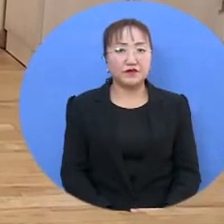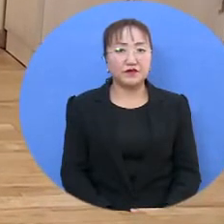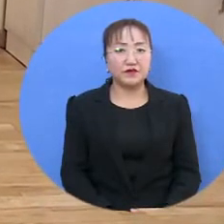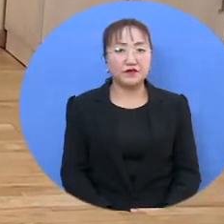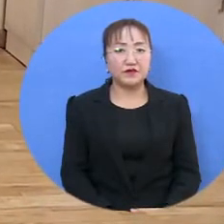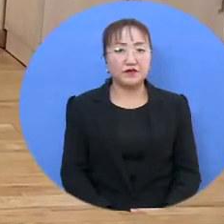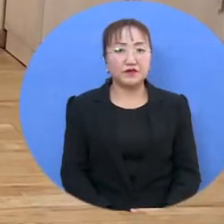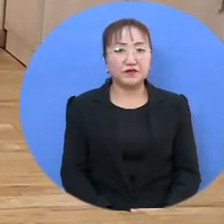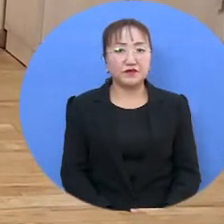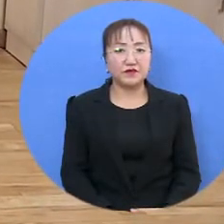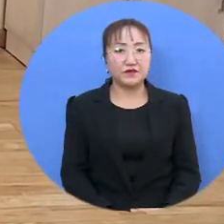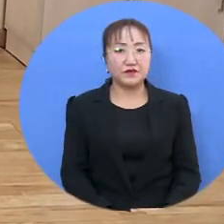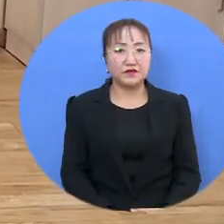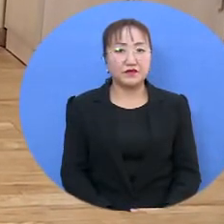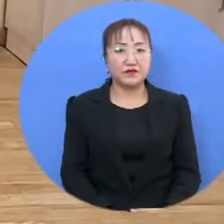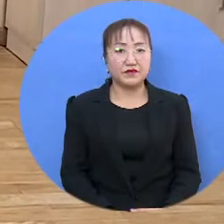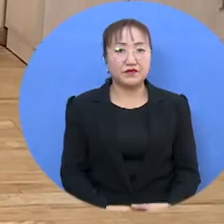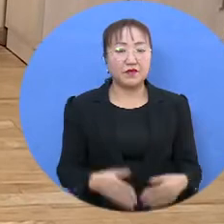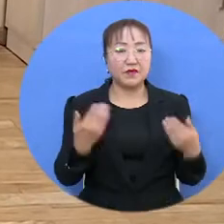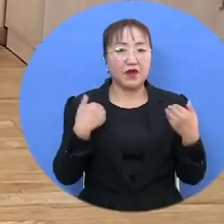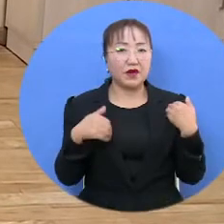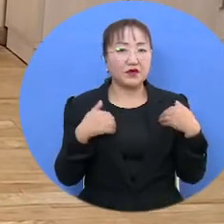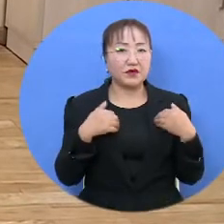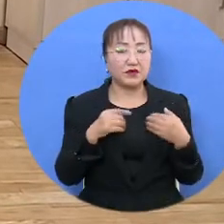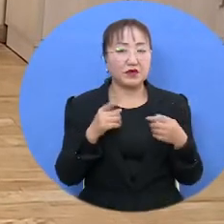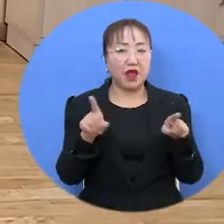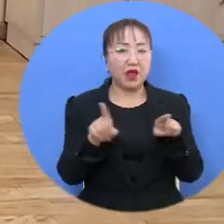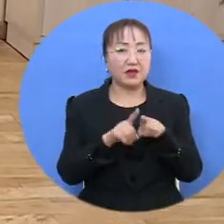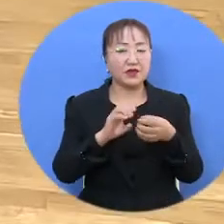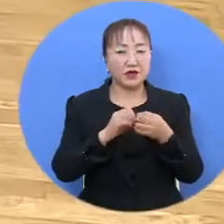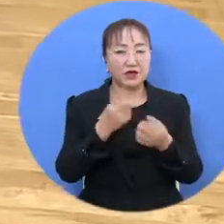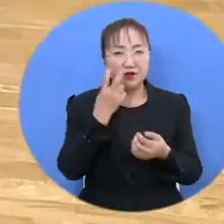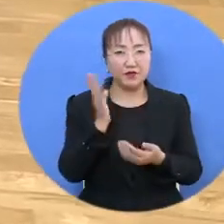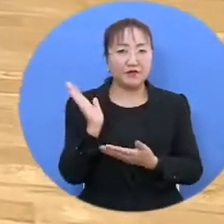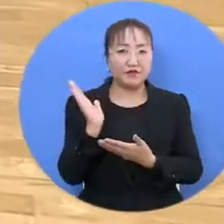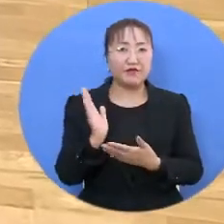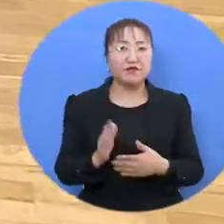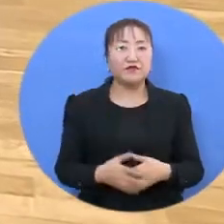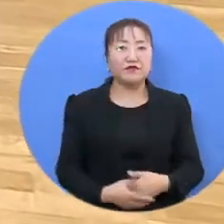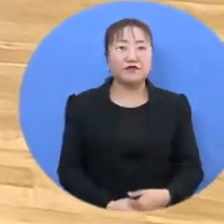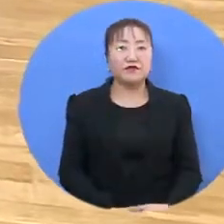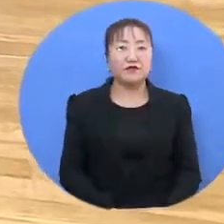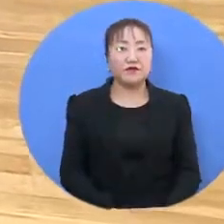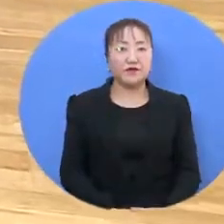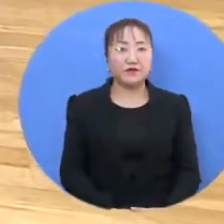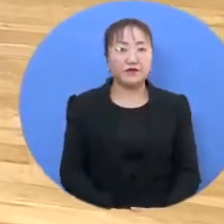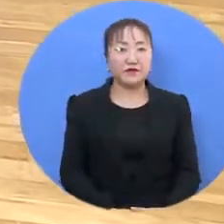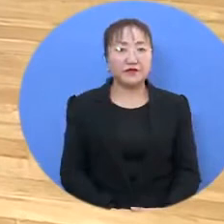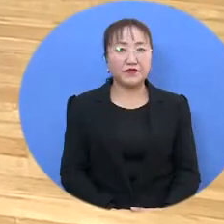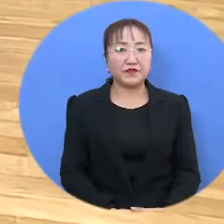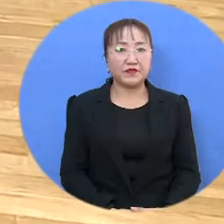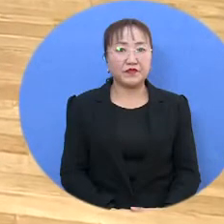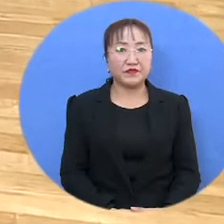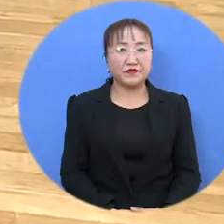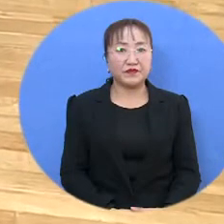чийж хоёр гарыг айл болох жийсэн хөлийн ул руу хүргээд эцсийн цэгт хүргэн барина. За